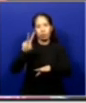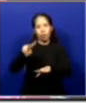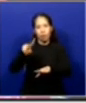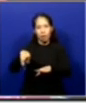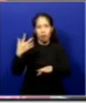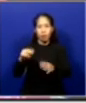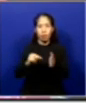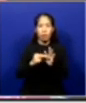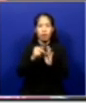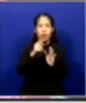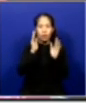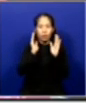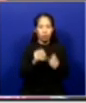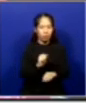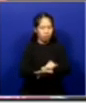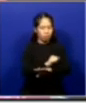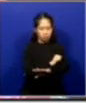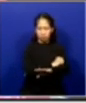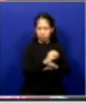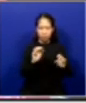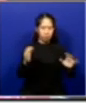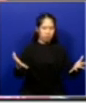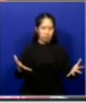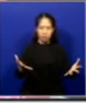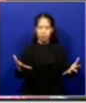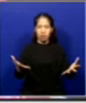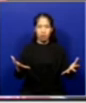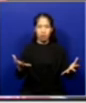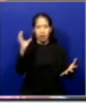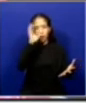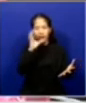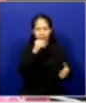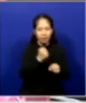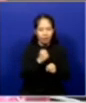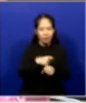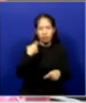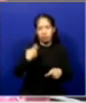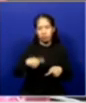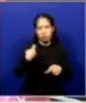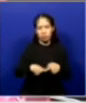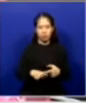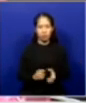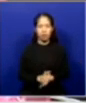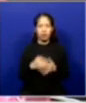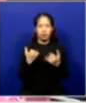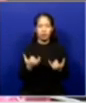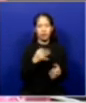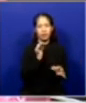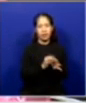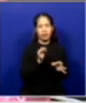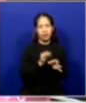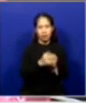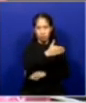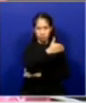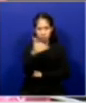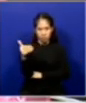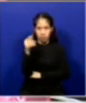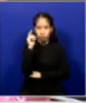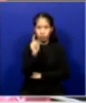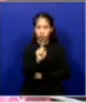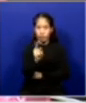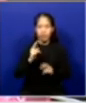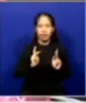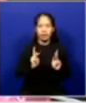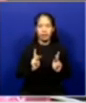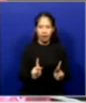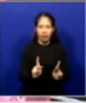งานก็ล้นประเทศอย่างนี้หรือเนี่ยค่ะธนาคารแห่งประเทศไทยต้องกล้าตัด